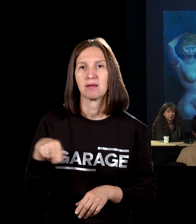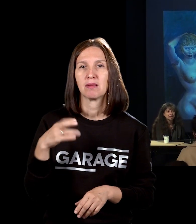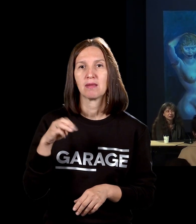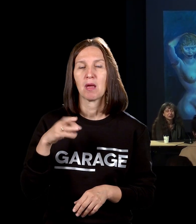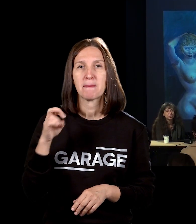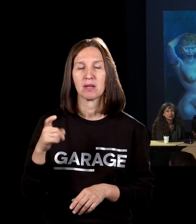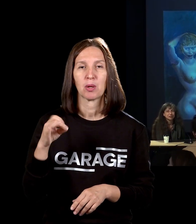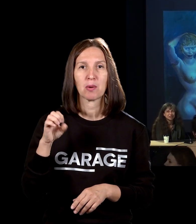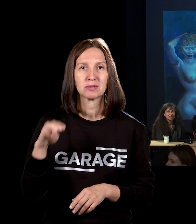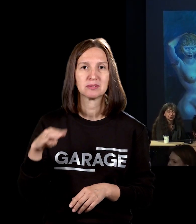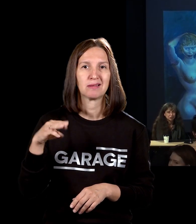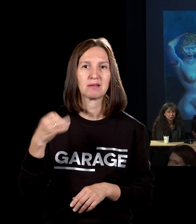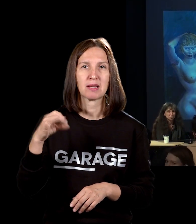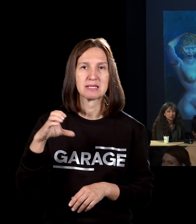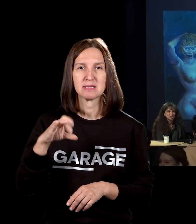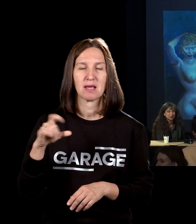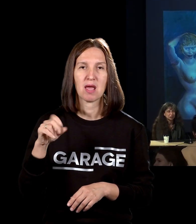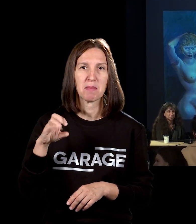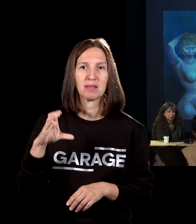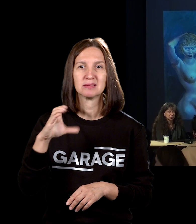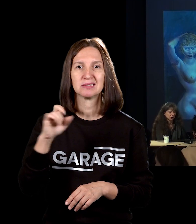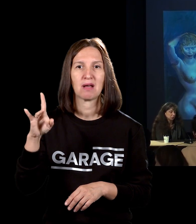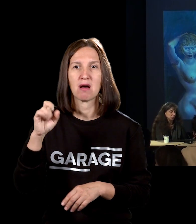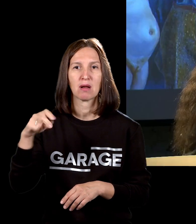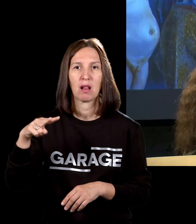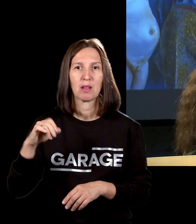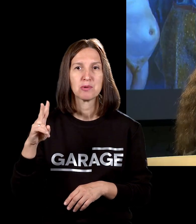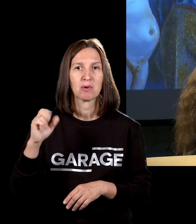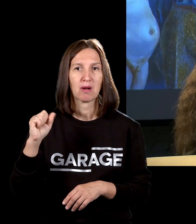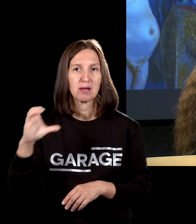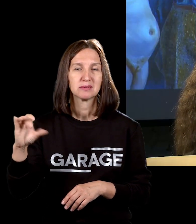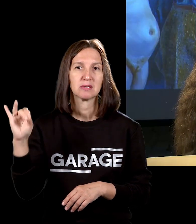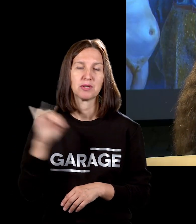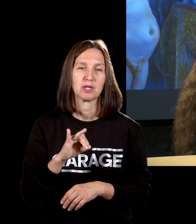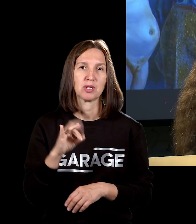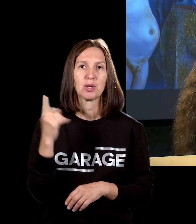Хёрст, Трейси Эмин, Сара Лукас и как бы художники,